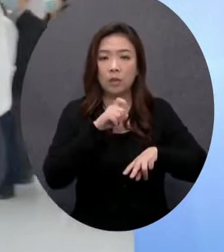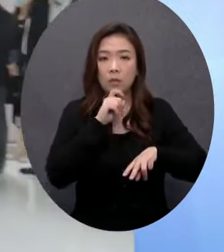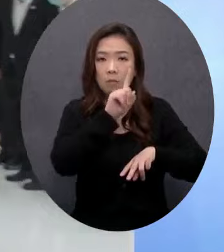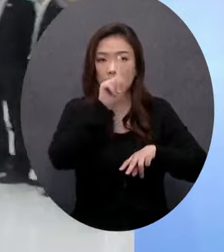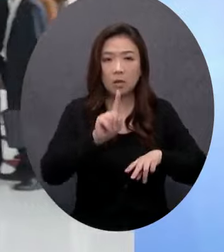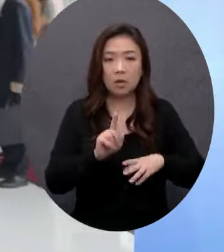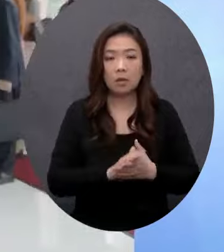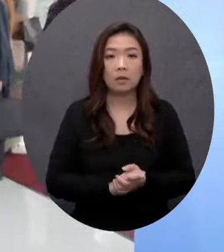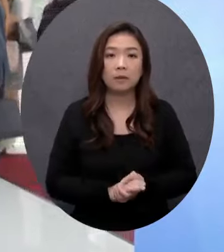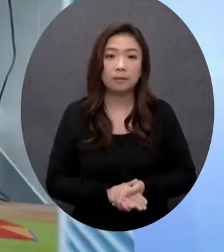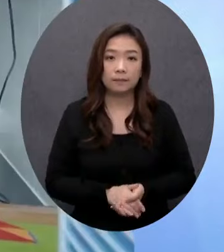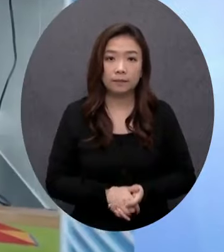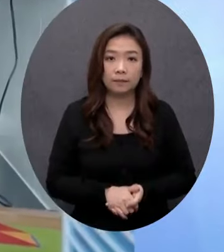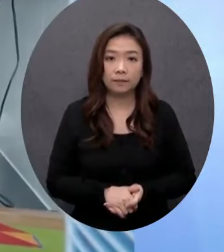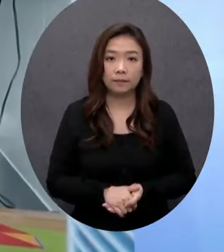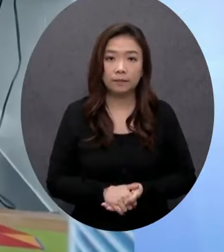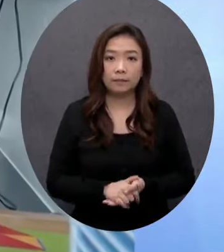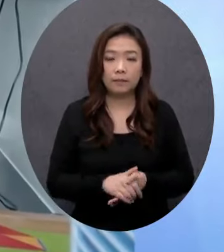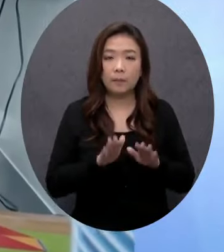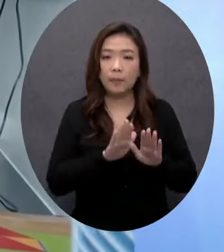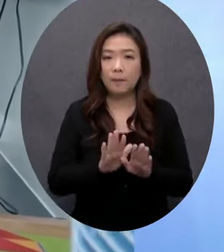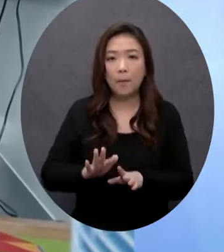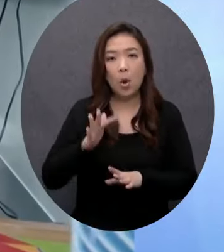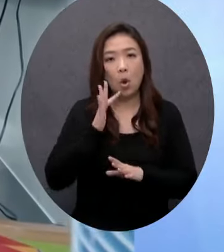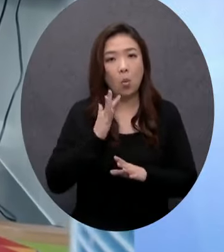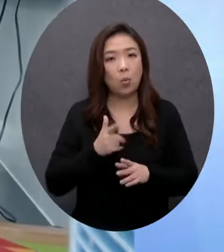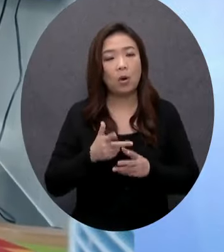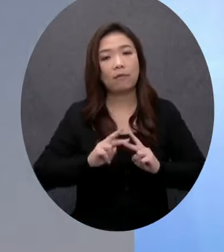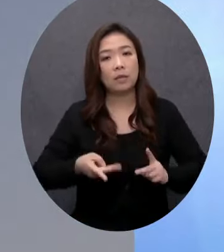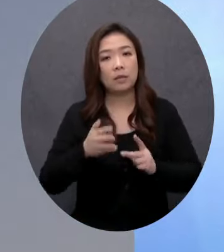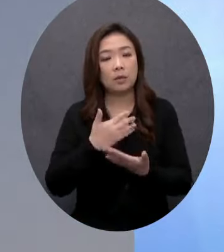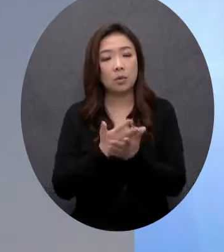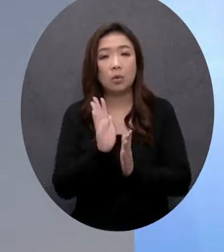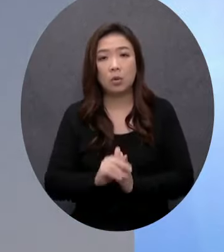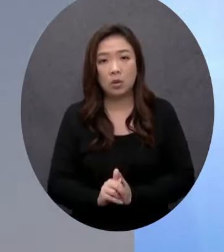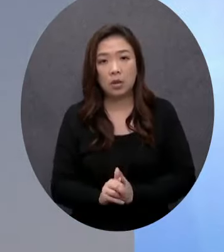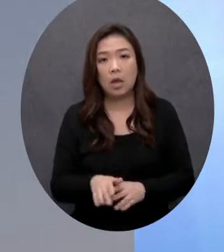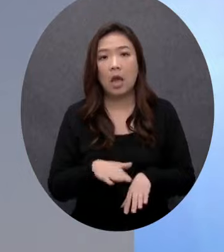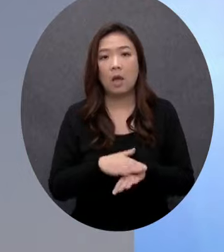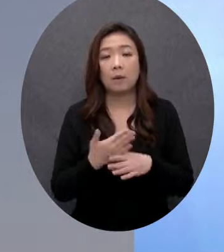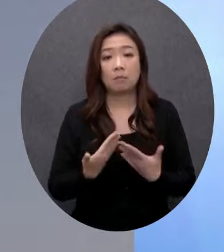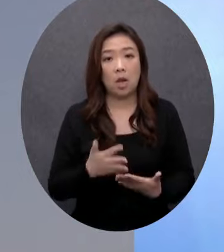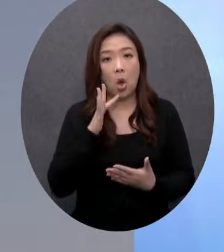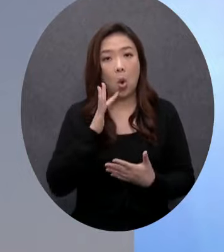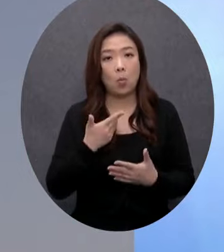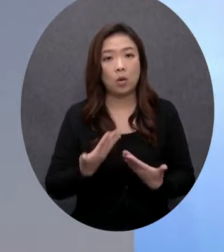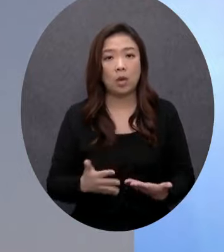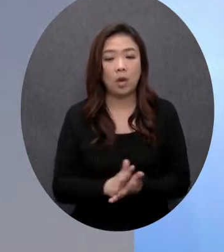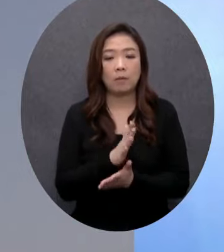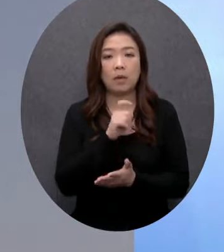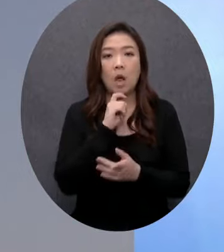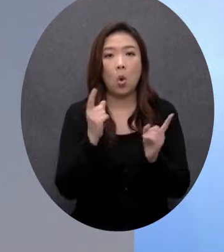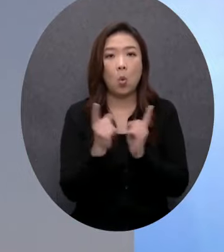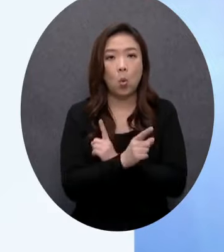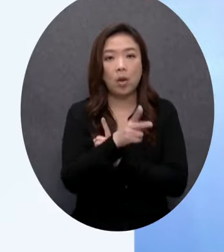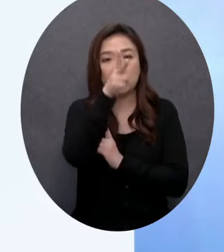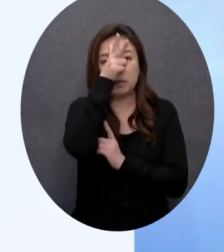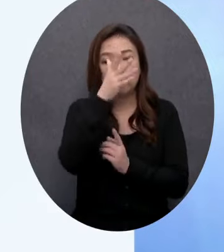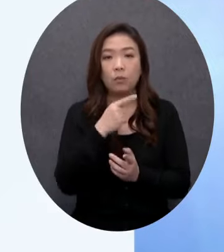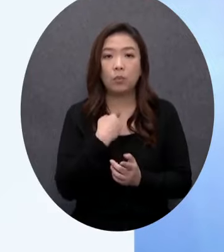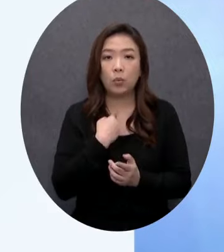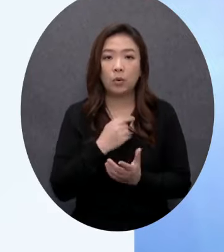以帮助澳门方面嘅发展啦。适逢澳门今年又会换届啦，又